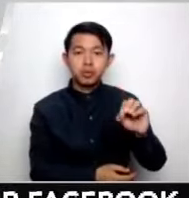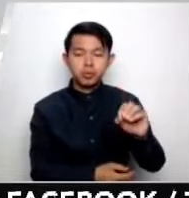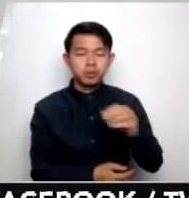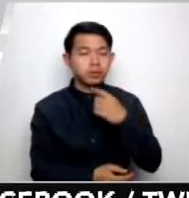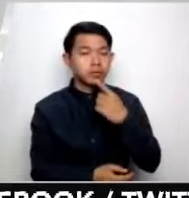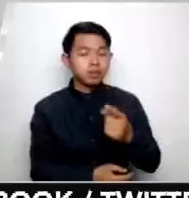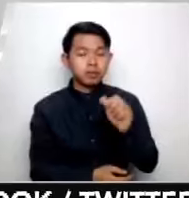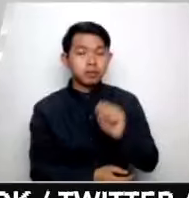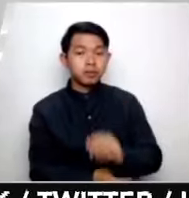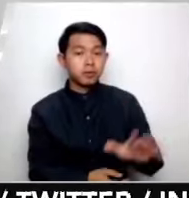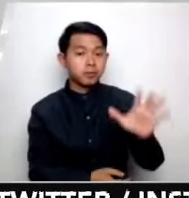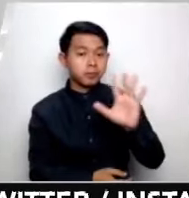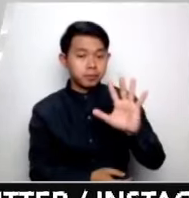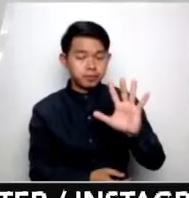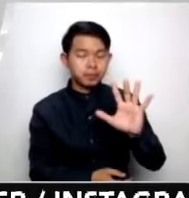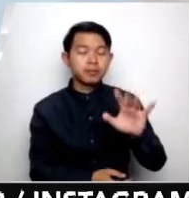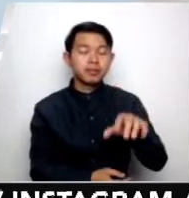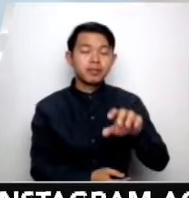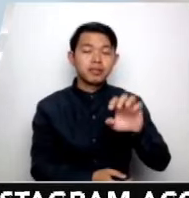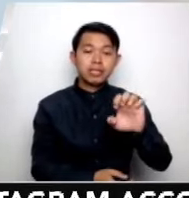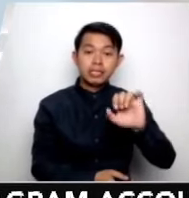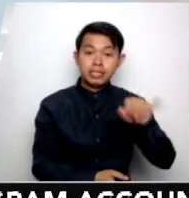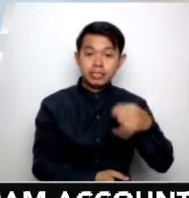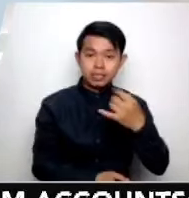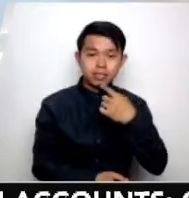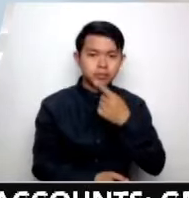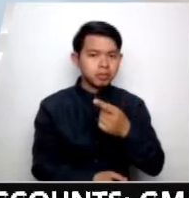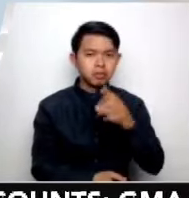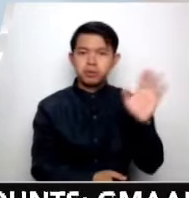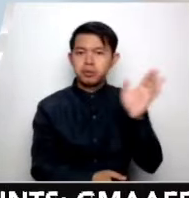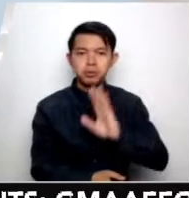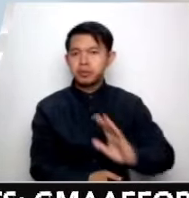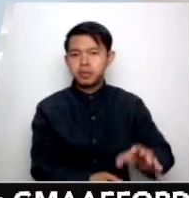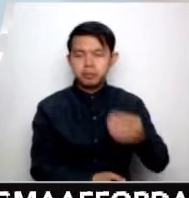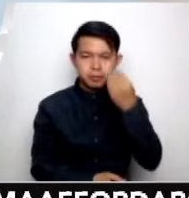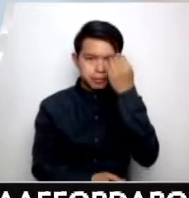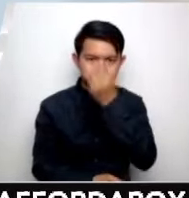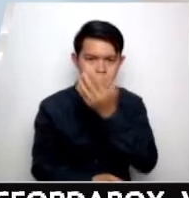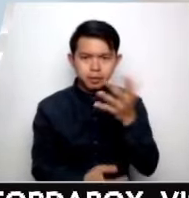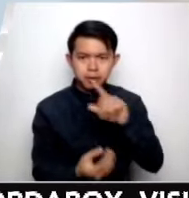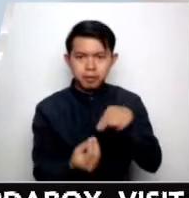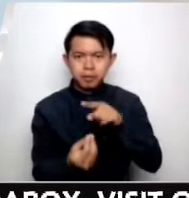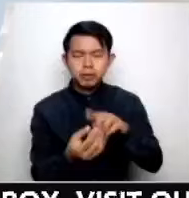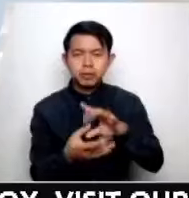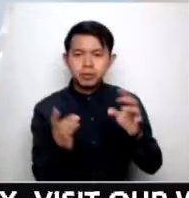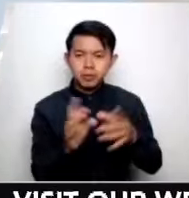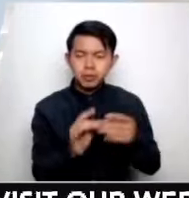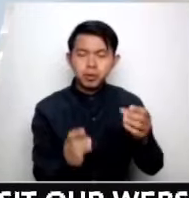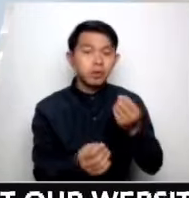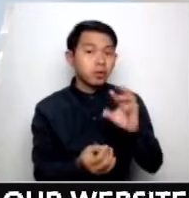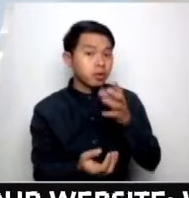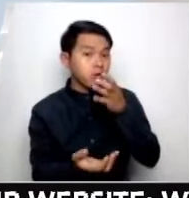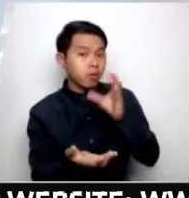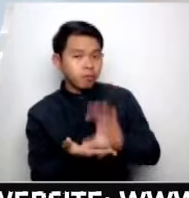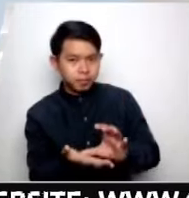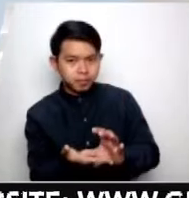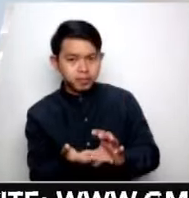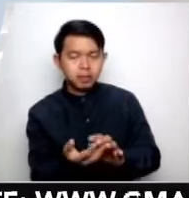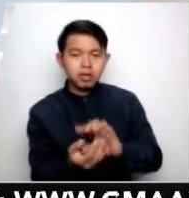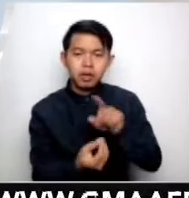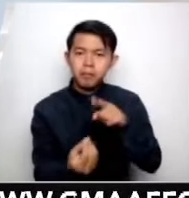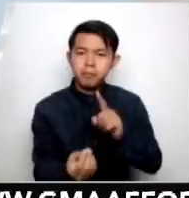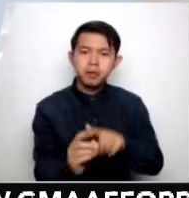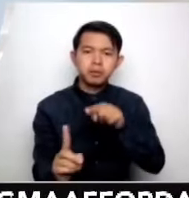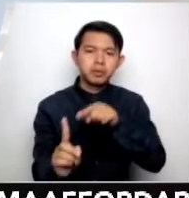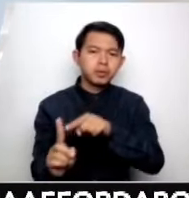Paul volter na hindi siya kailan man nagbigay ng anumang kwento o komento sa pribadong buhay ni yulo tinawag